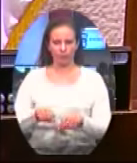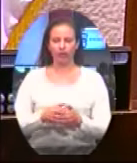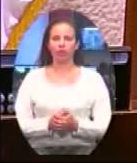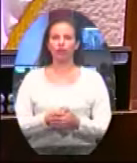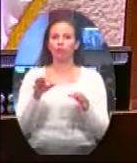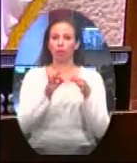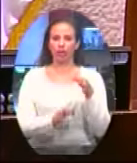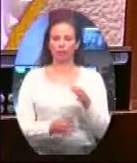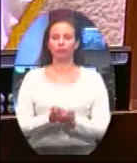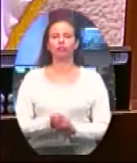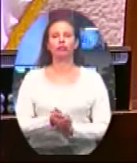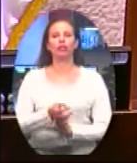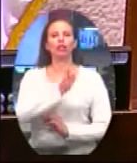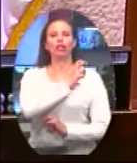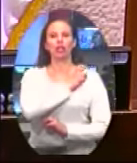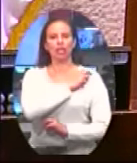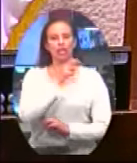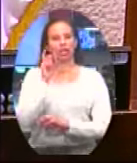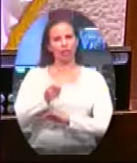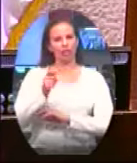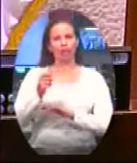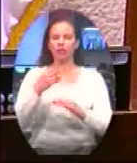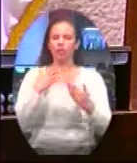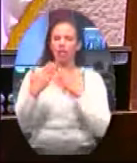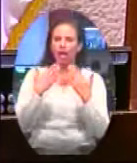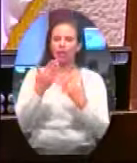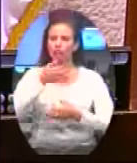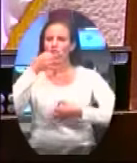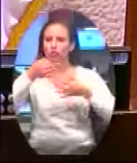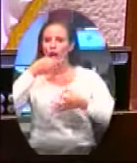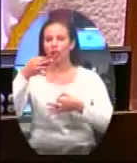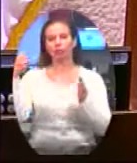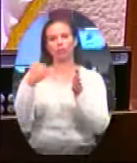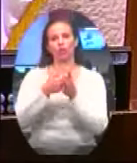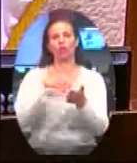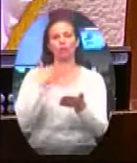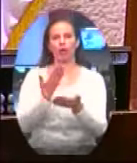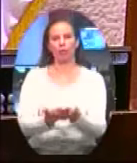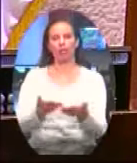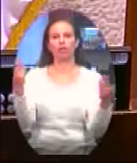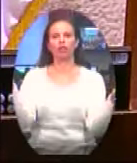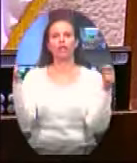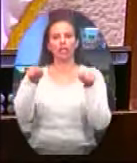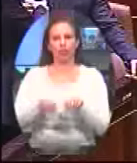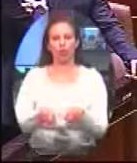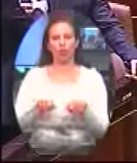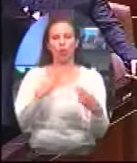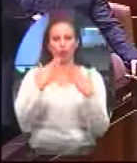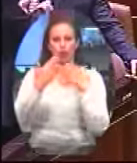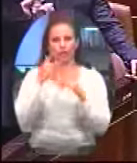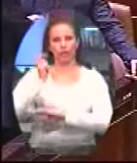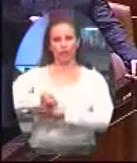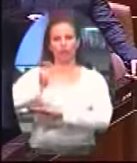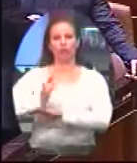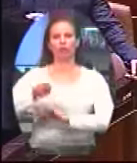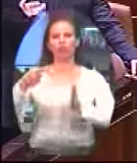הכנסת הודיע לי שאחר שהתייעץ עם כל הגורמים, הוא ממליץ לסיים את ישיבת המליאה על מנת שכל האנשים